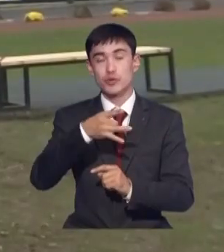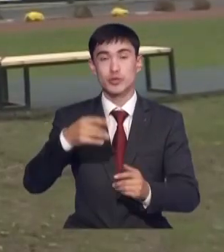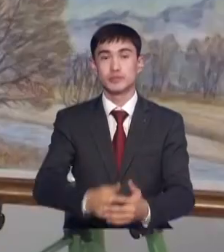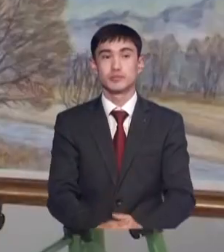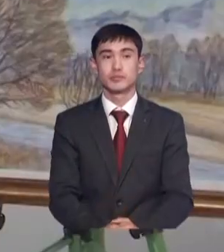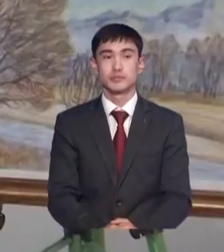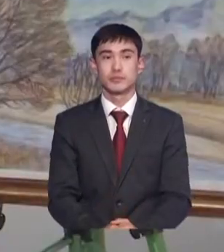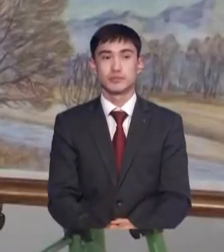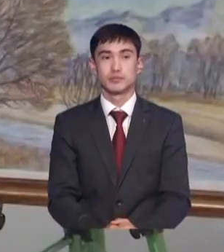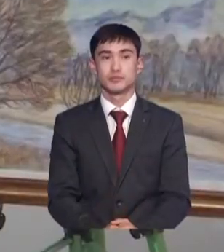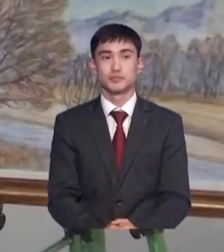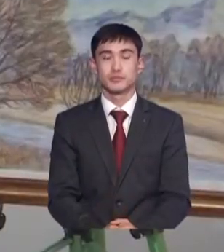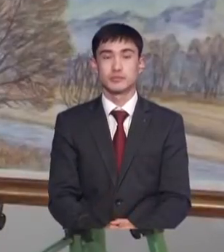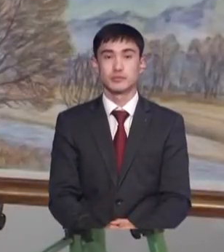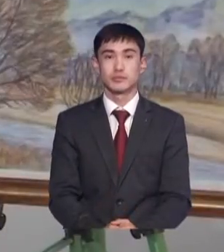регионе.